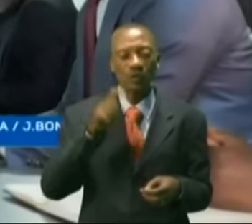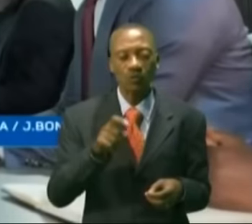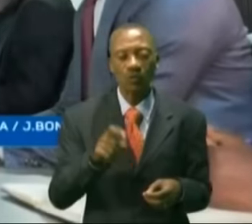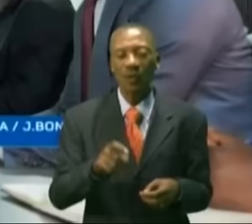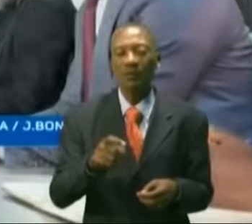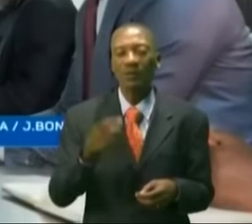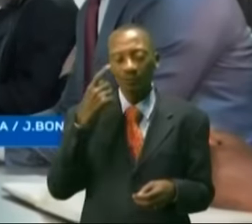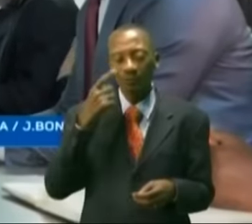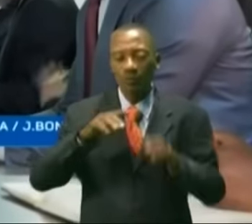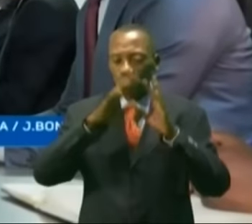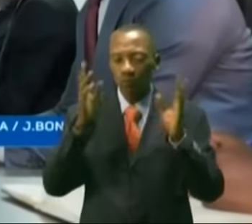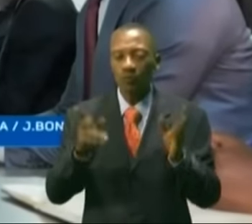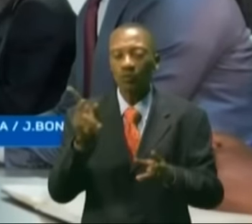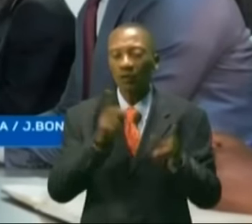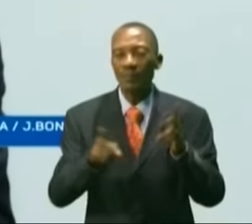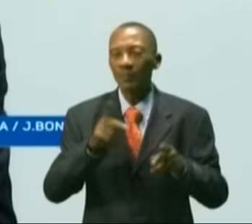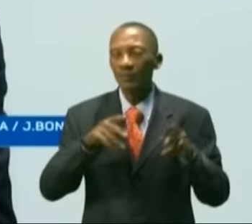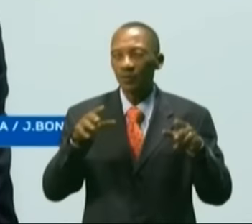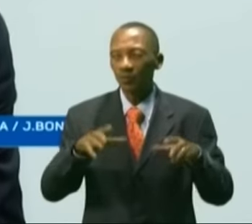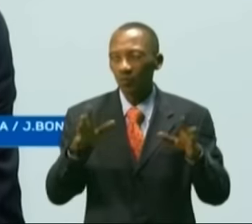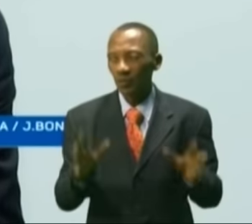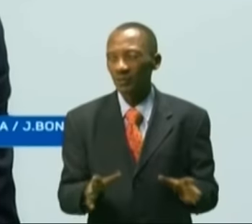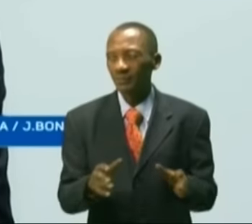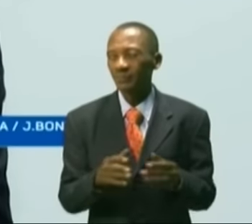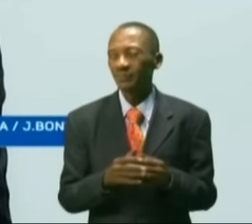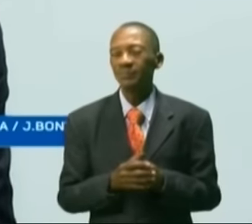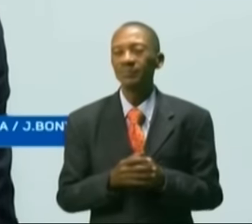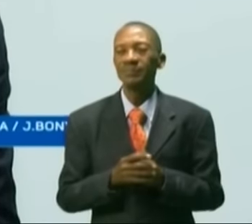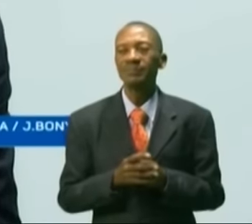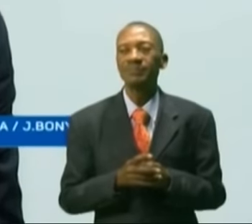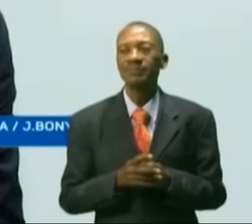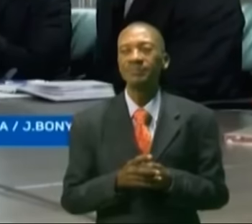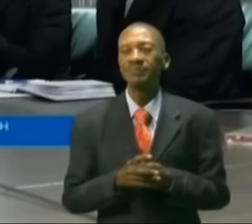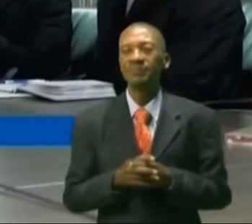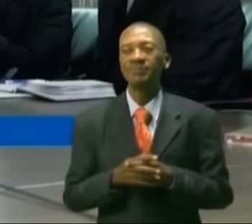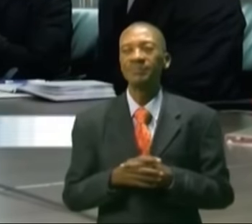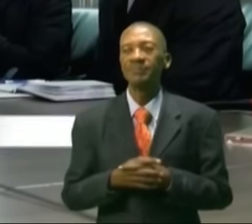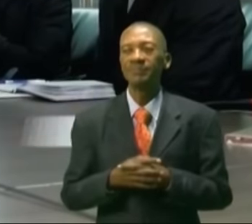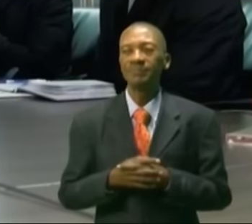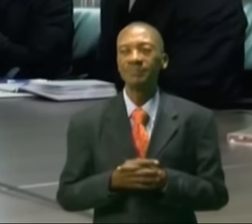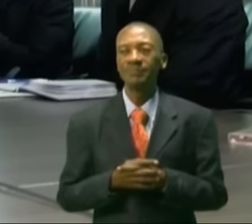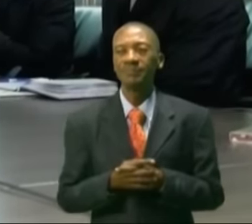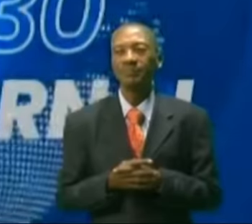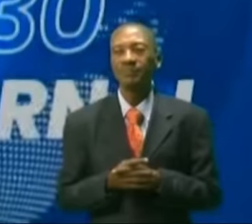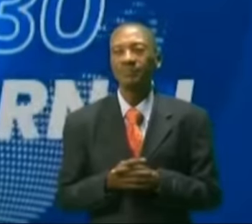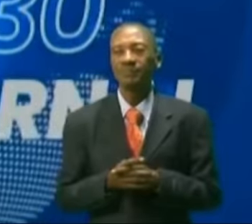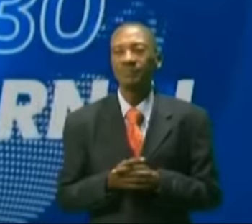secteurs, ne lésine pas sur le moyen pour atteindre les objectifs assignés.